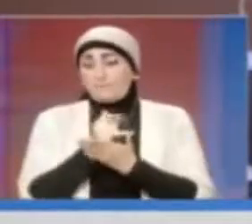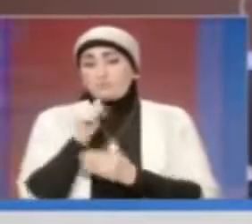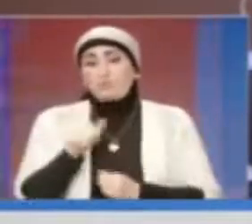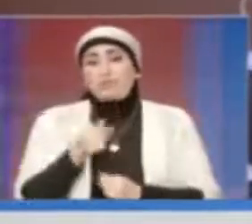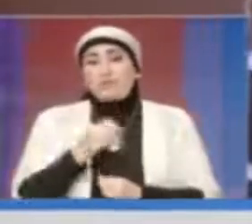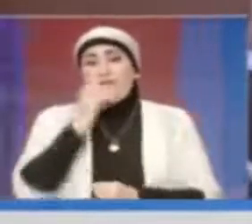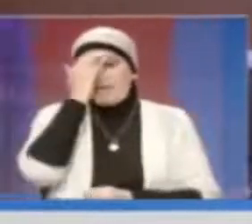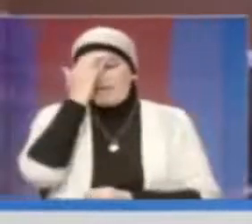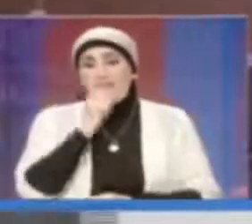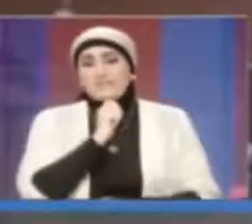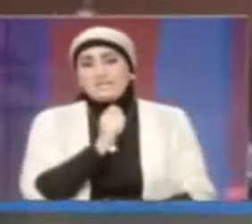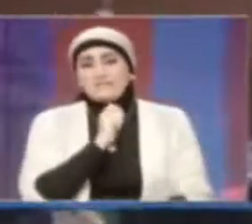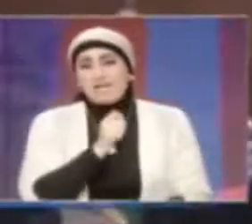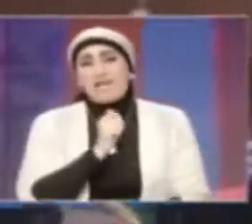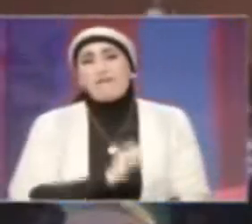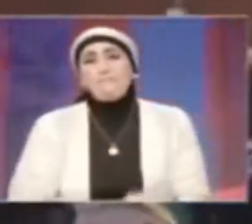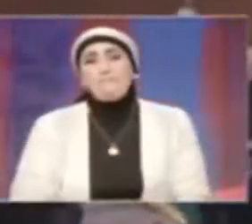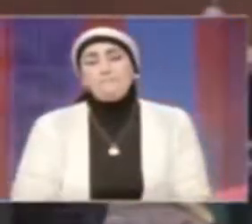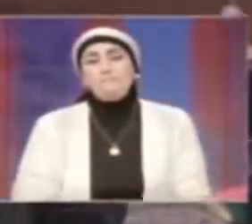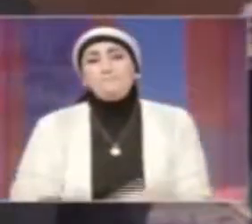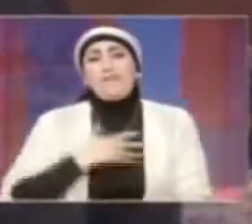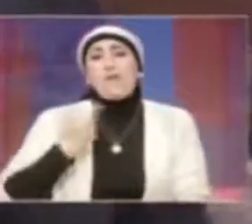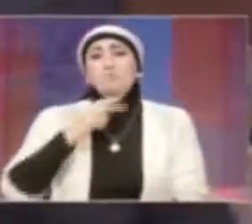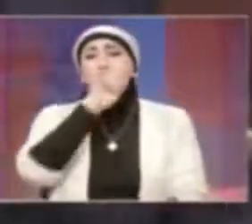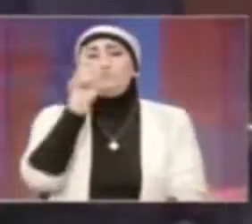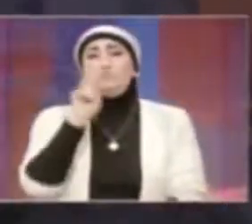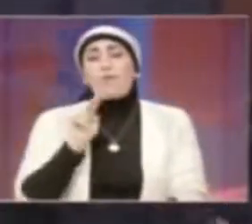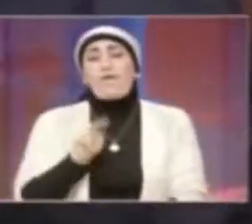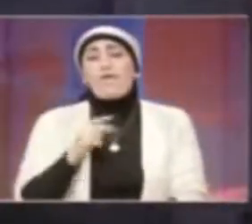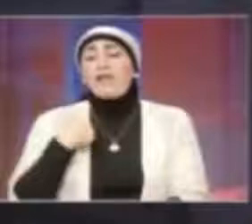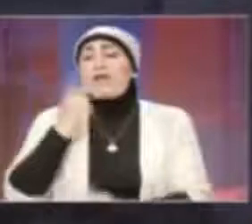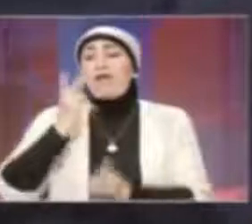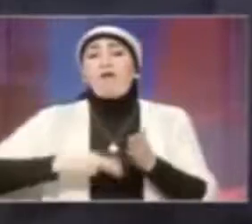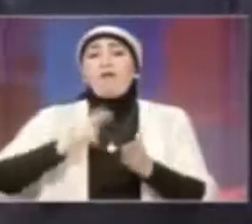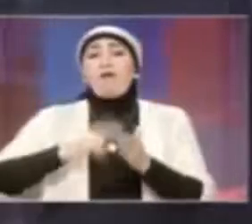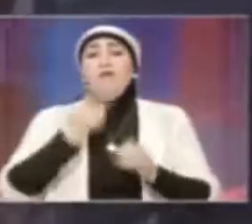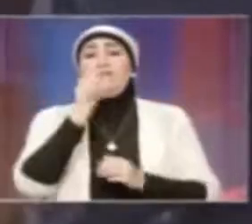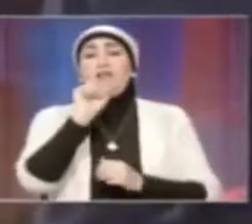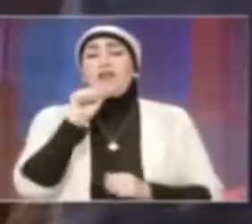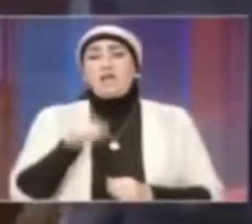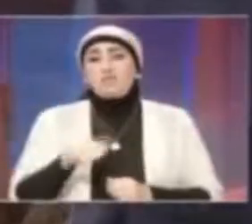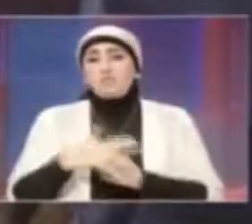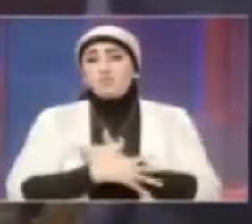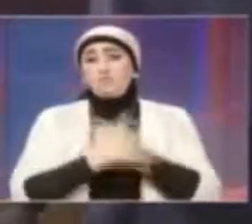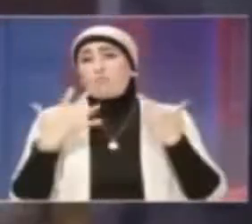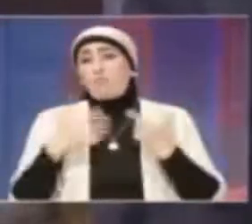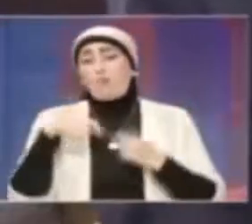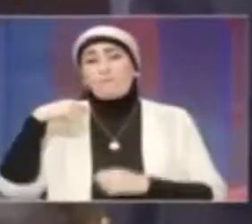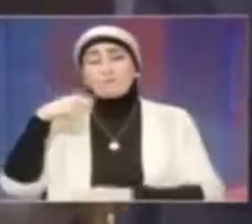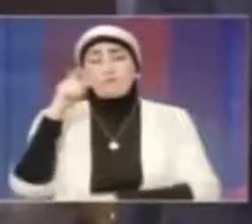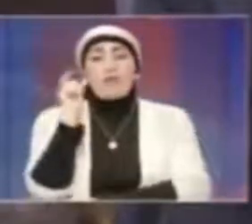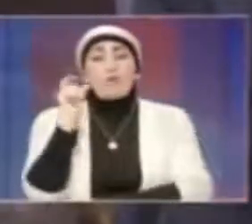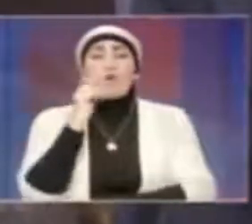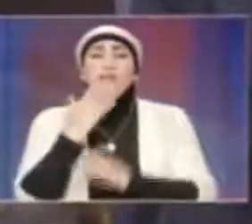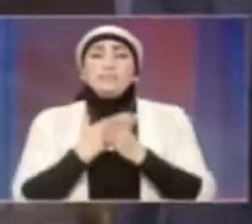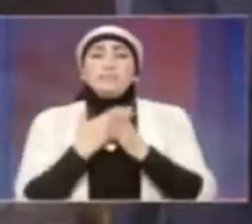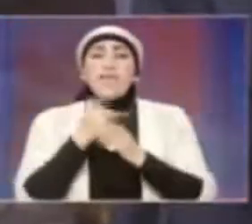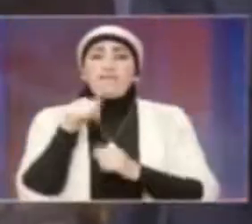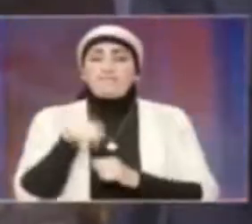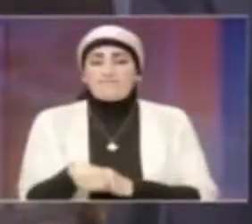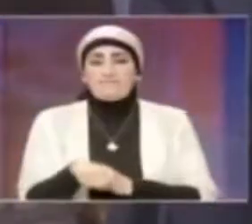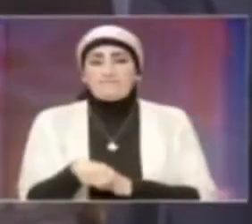الأوقاف. وشيخ جابر طايع، دعني أسأل حضرتك عن القرارات التي صدرت هذا الأسبوع من وزارة الأوقاف، سواء